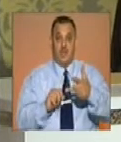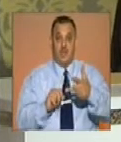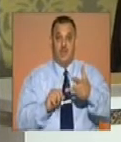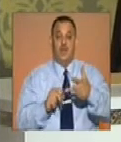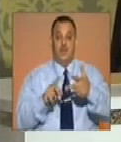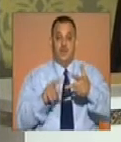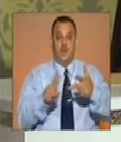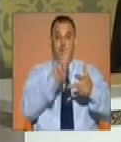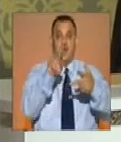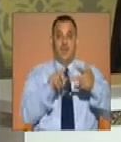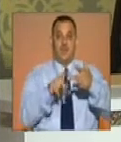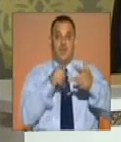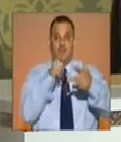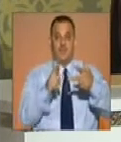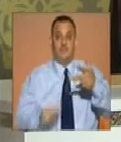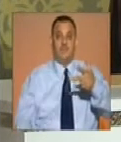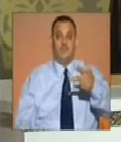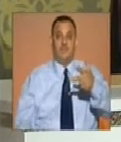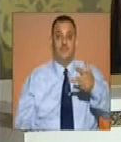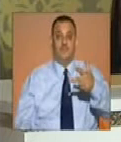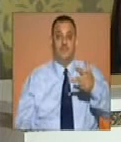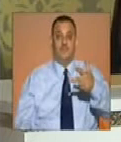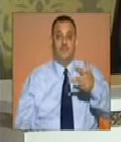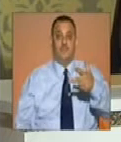أي نعم. طيب خلي كمل. نعم تفضل.